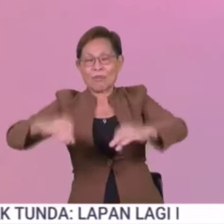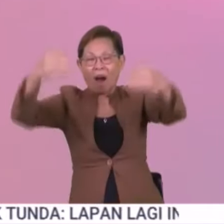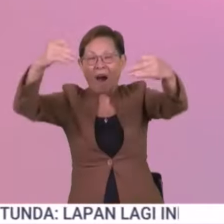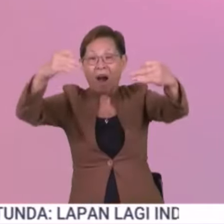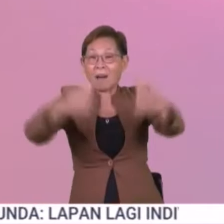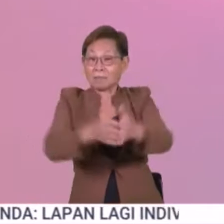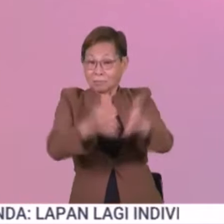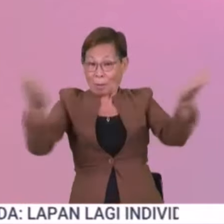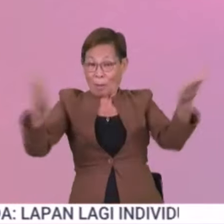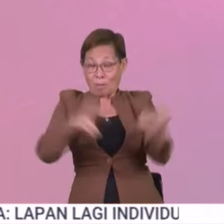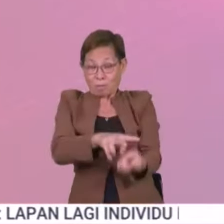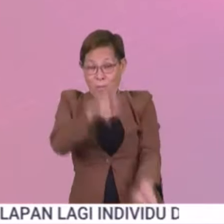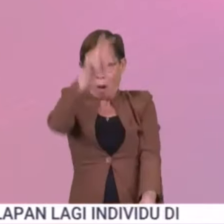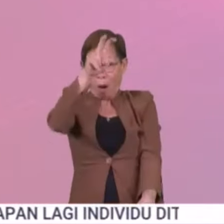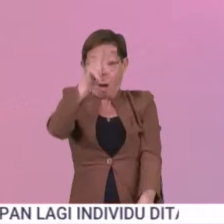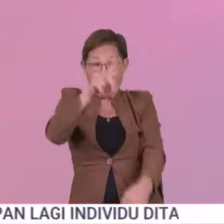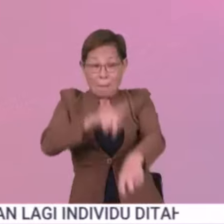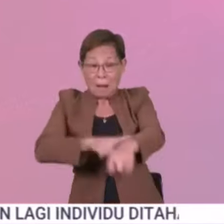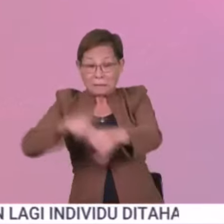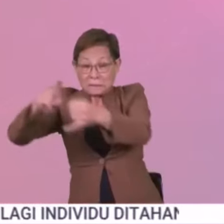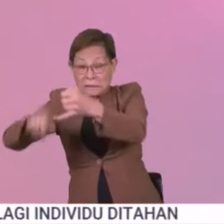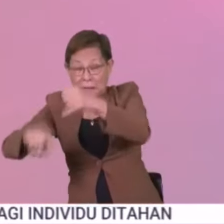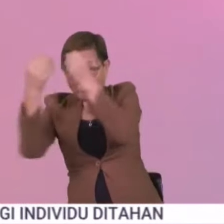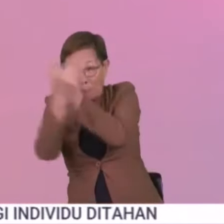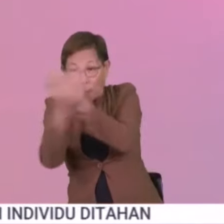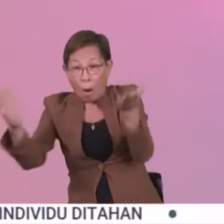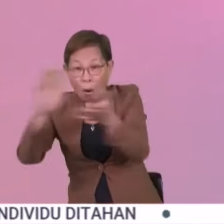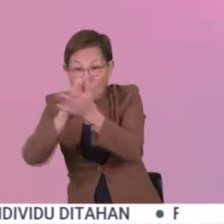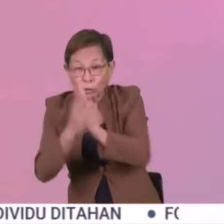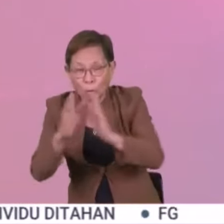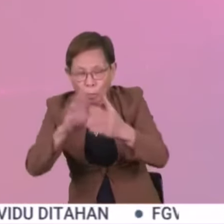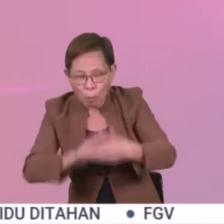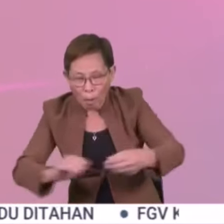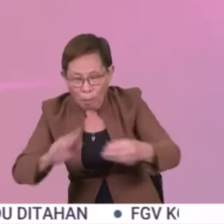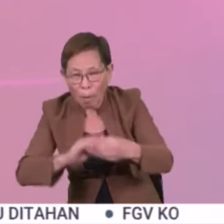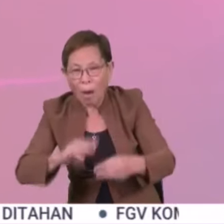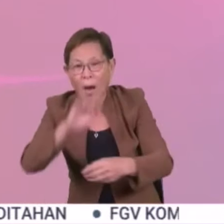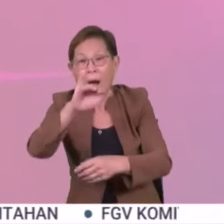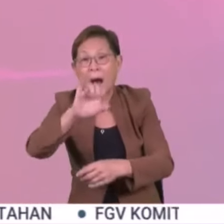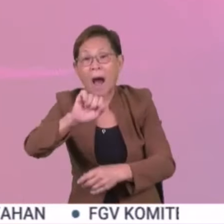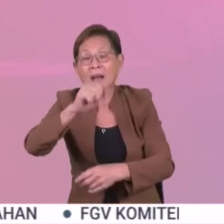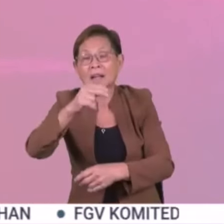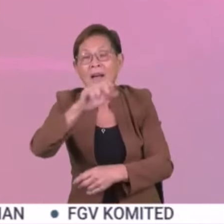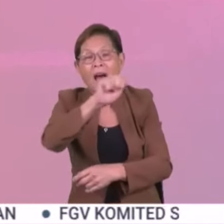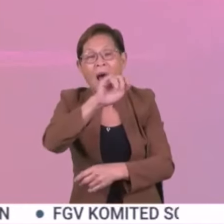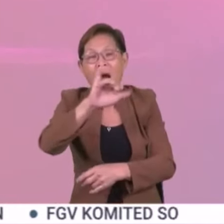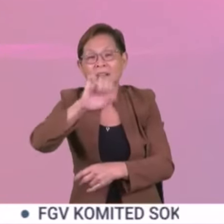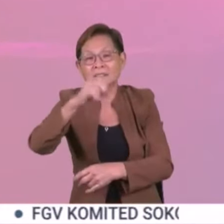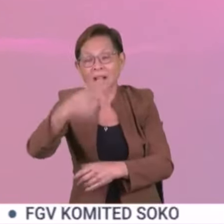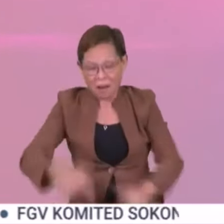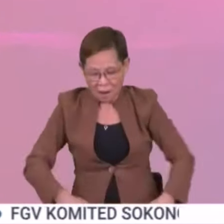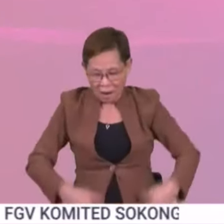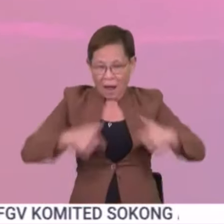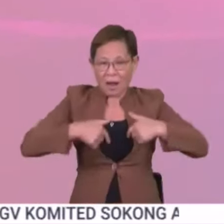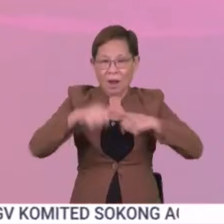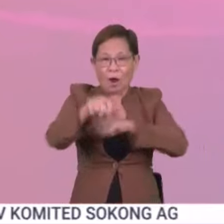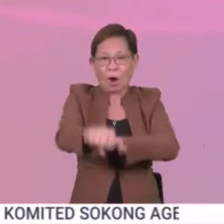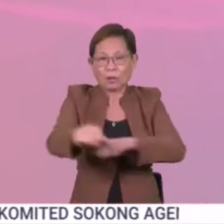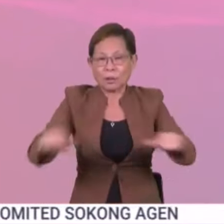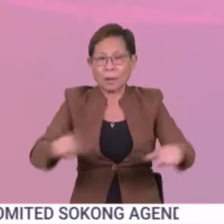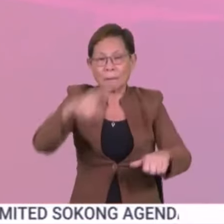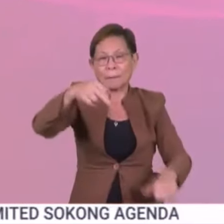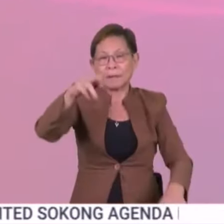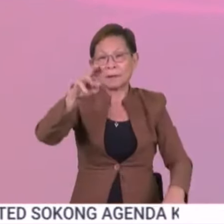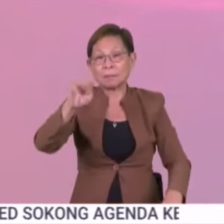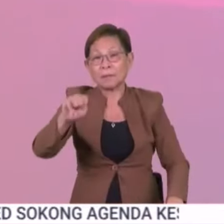khabarnya ada kejutan saat-saat akhir yang diumumkan jadi untuk perinciannya kita bersama Aisah yatim langsung dari auditorium P Ramlee angkasapuri